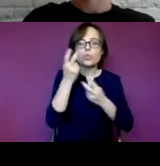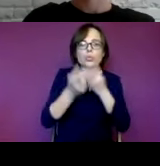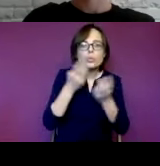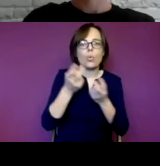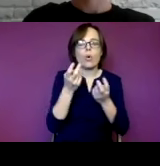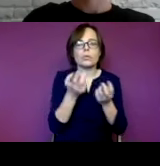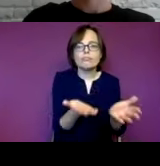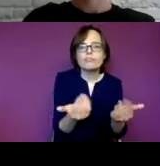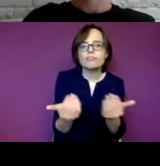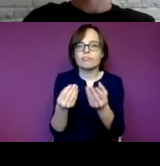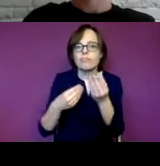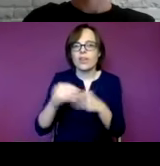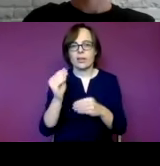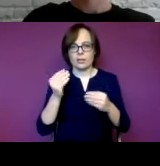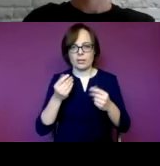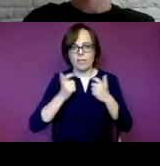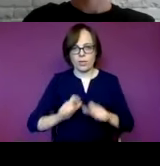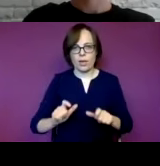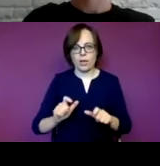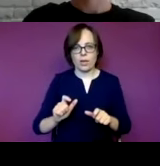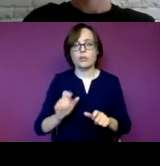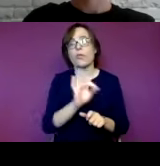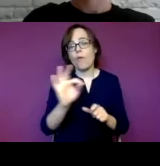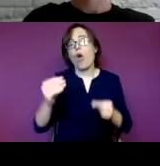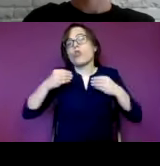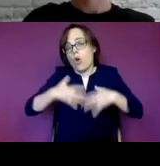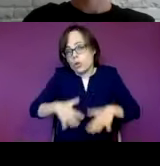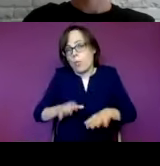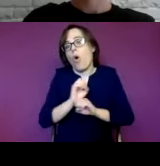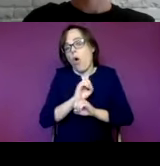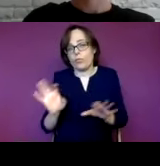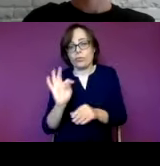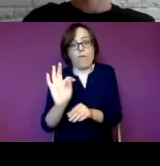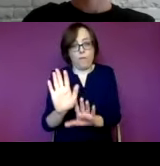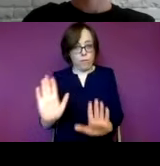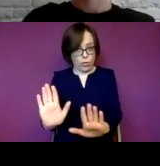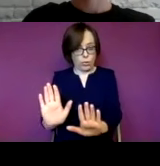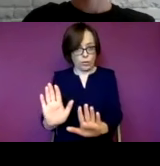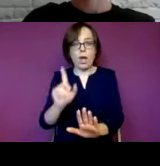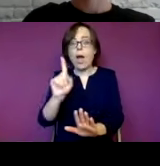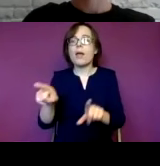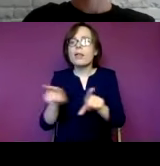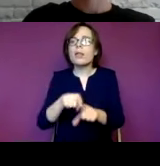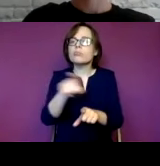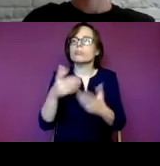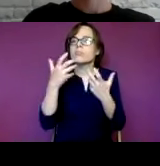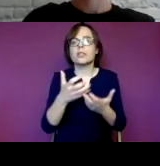te tożsamości mają oczywiście dla siebie, ale chcą również je pokazać innym. Tak, ale